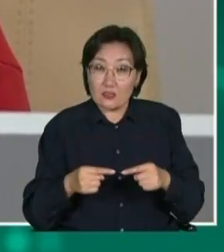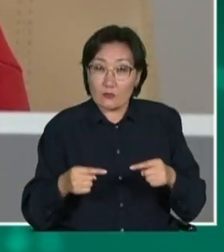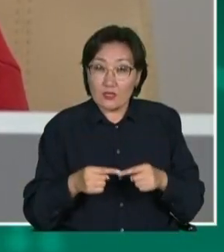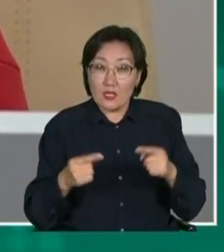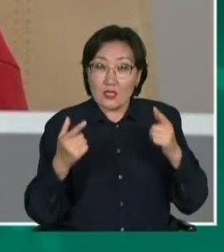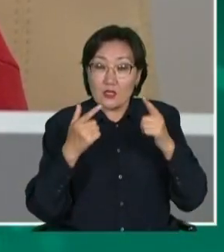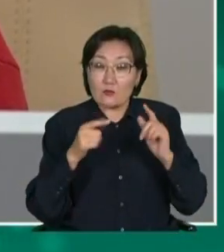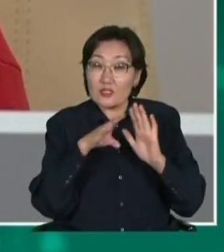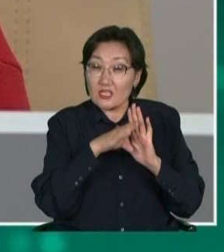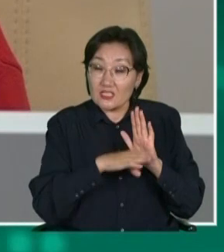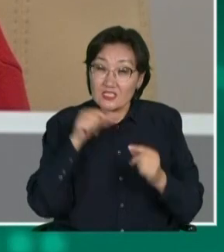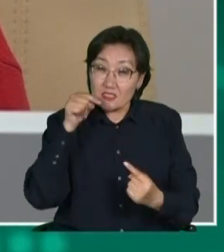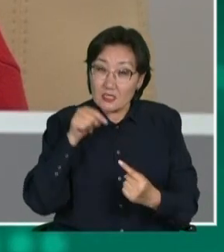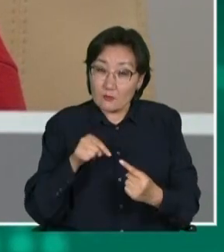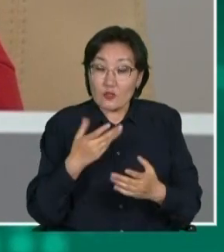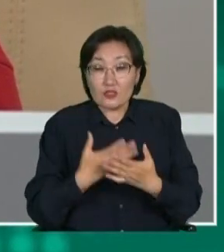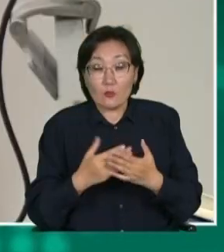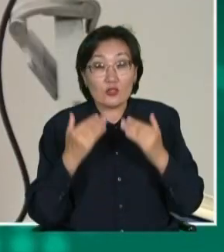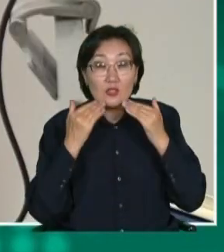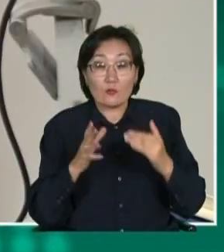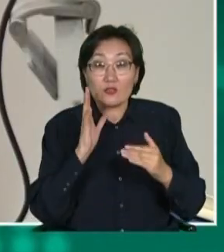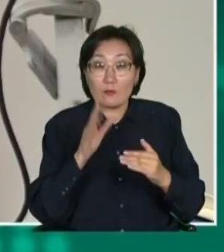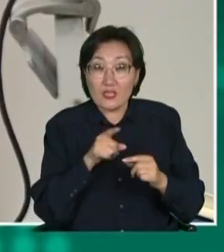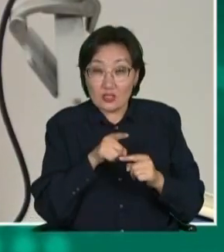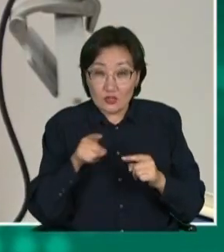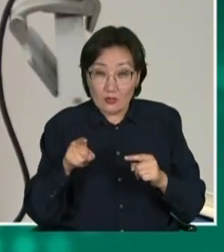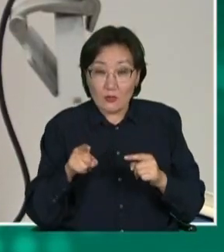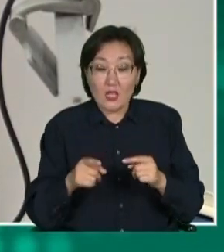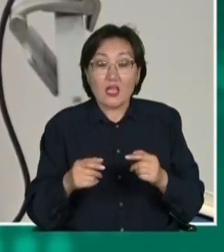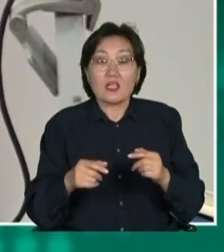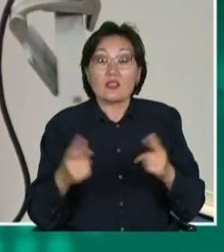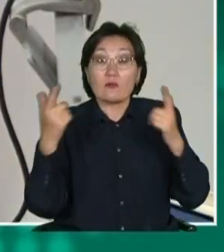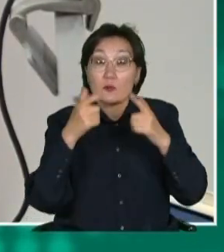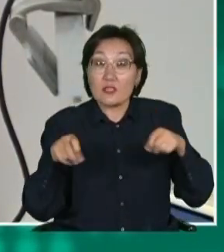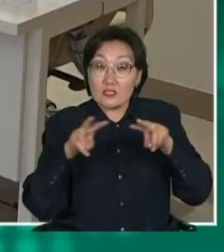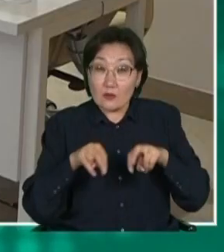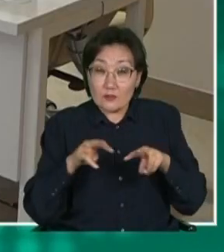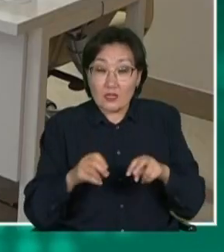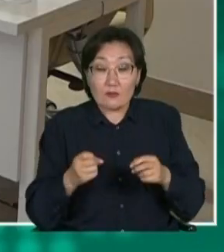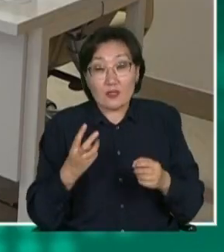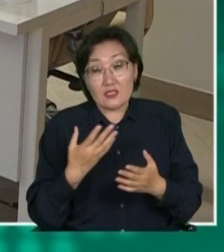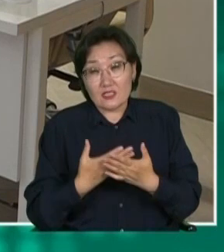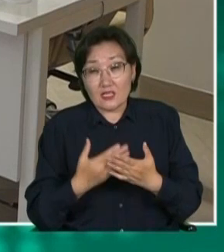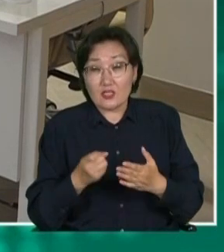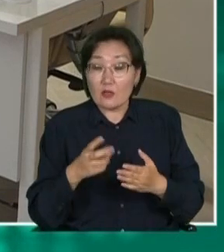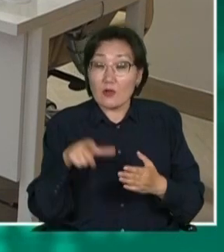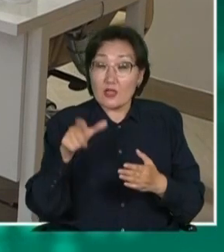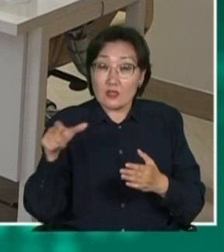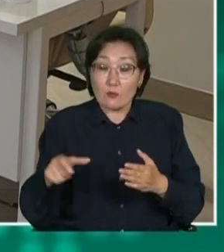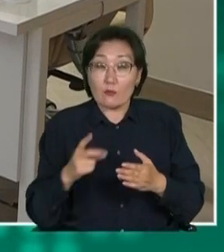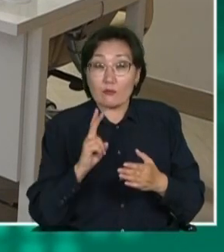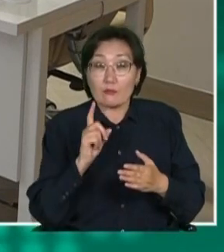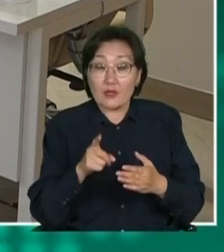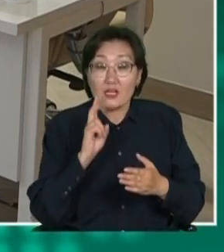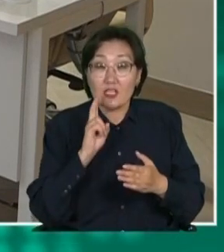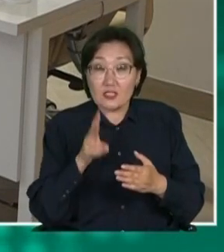пе? Оның мысалы жаңа деді мынау соңғы 5 жыл көлеміндегі деректері тексеріледі. Мәселен, кейбір азаматтар мысалы жаңа деді мынау 1-2 жыл бұрын